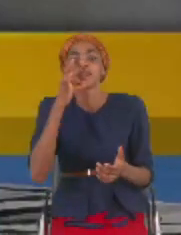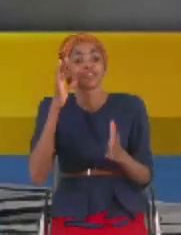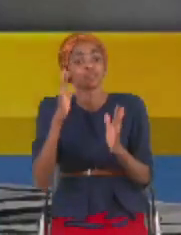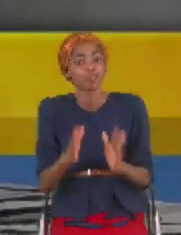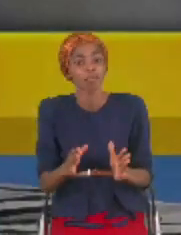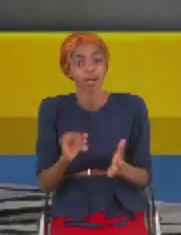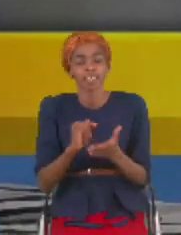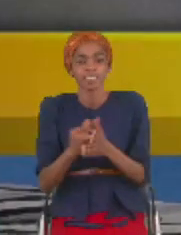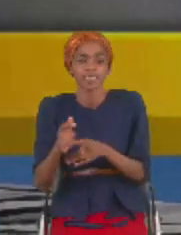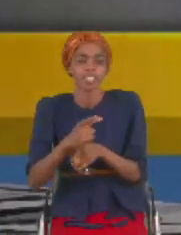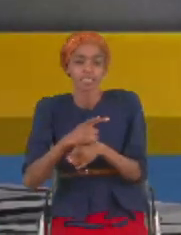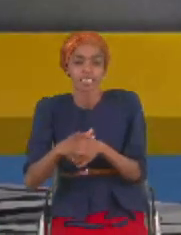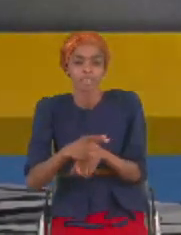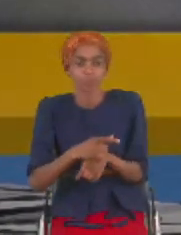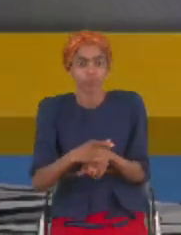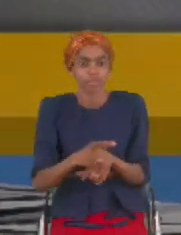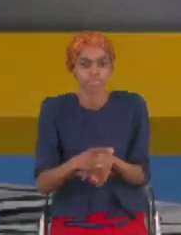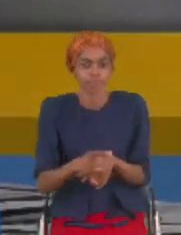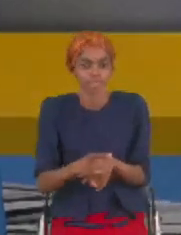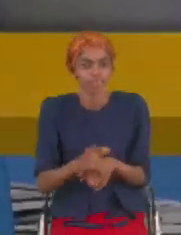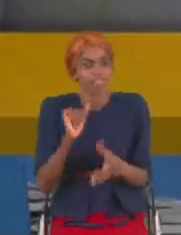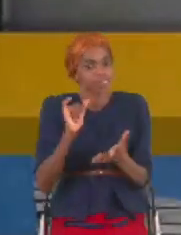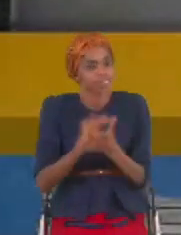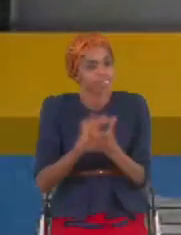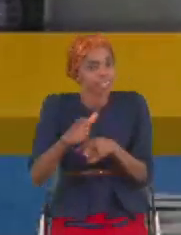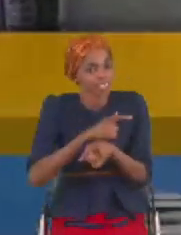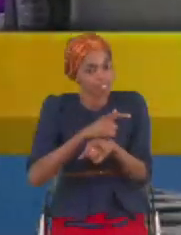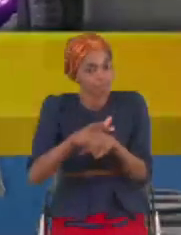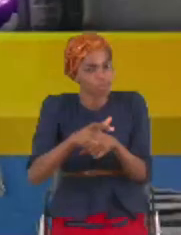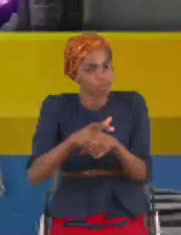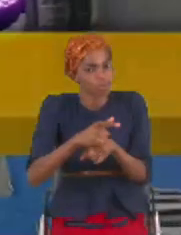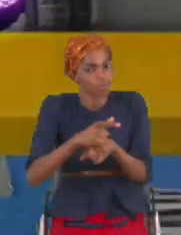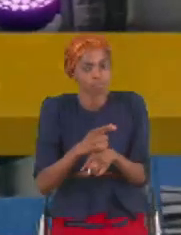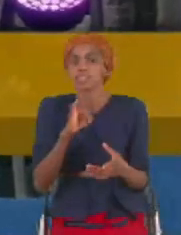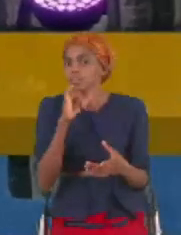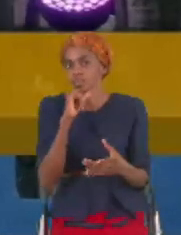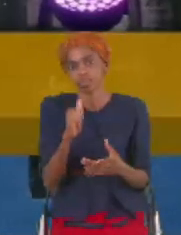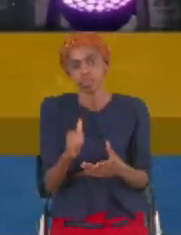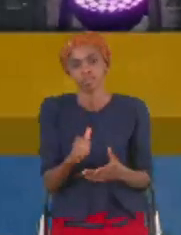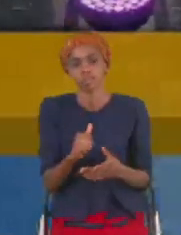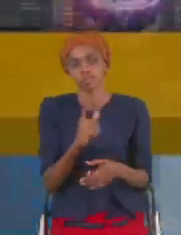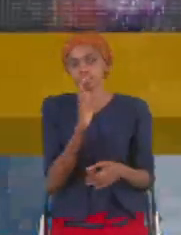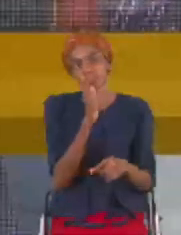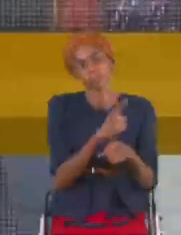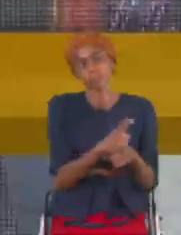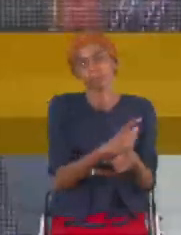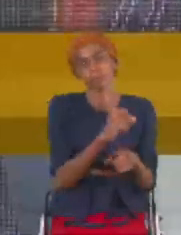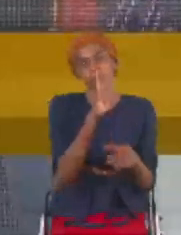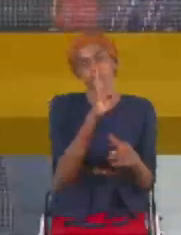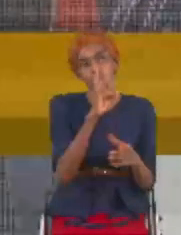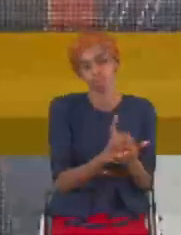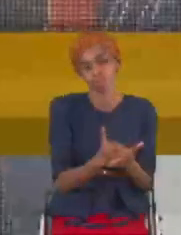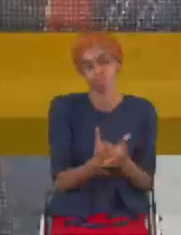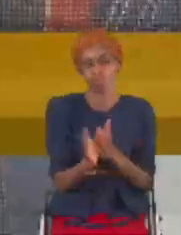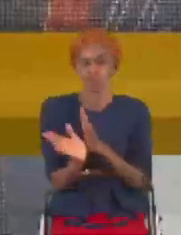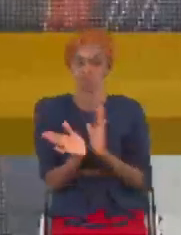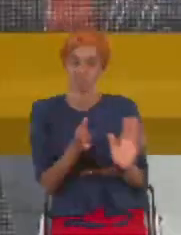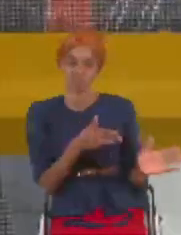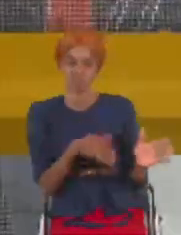travail avant qui travaillent c'est pas qu'ils travaillent une semaine